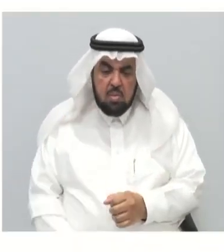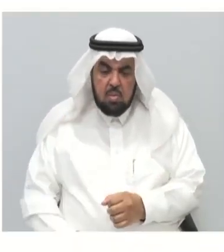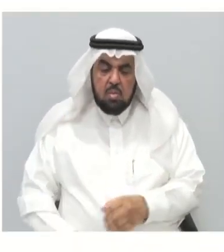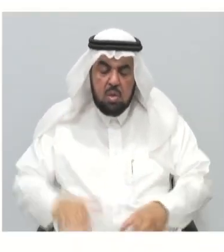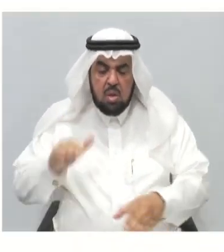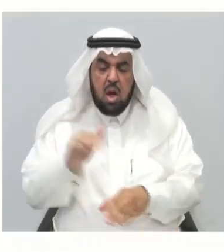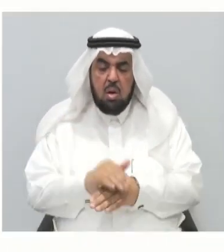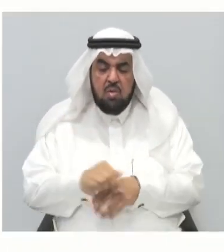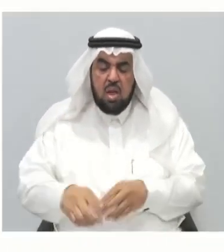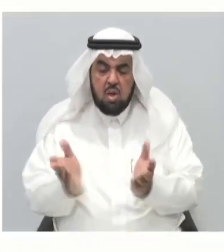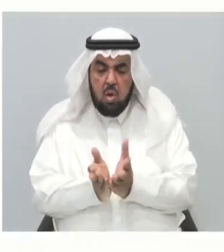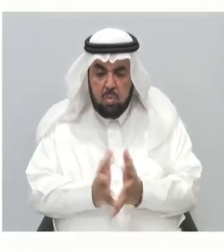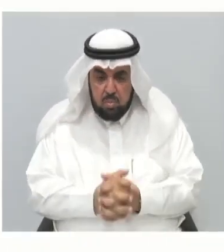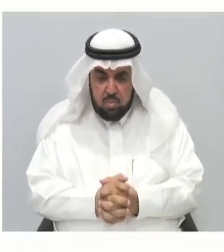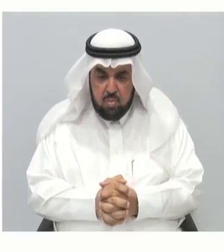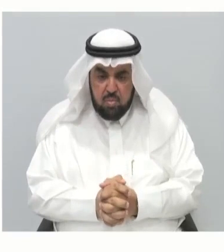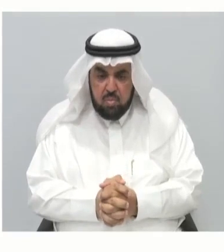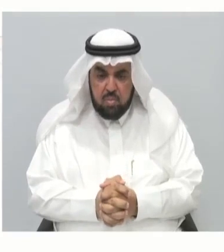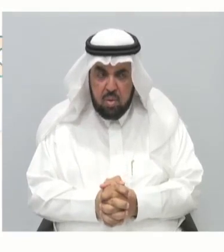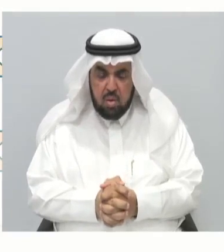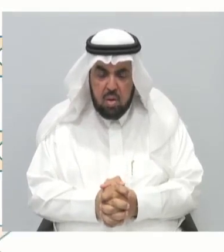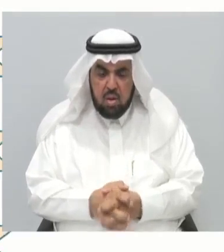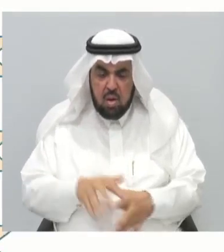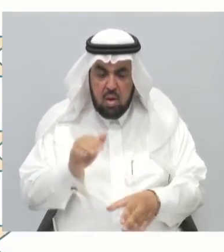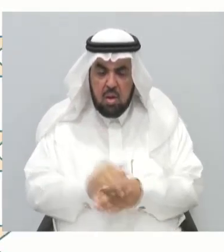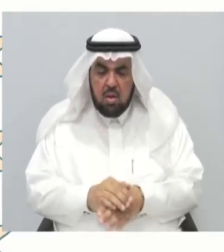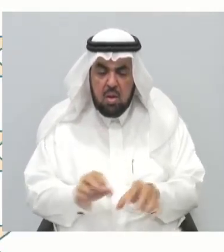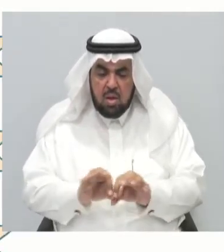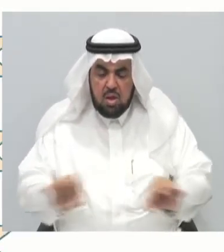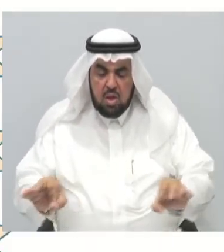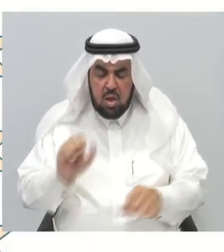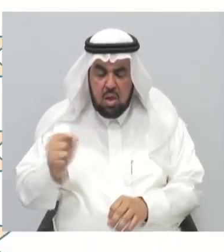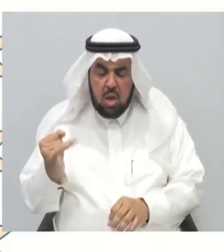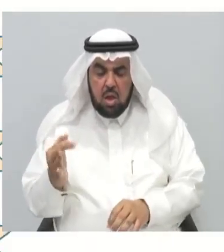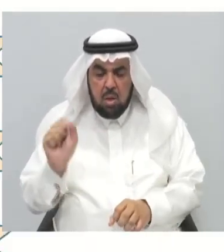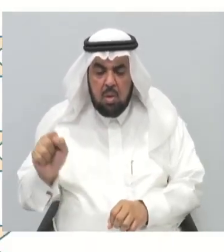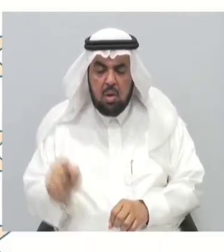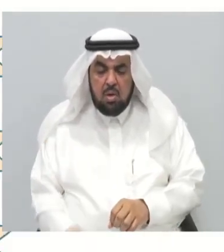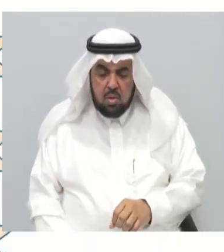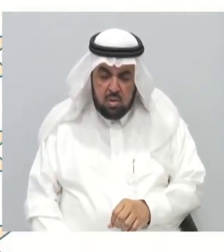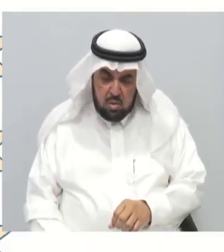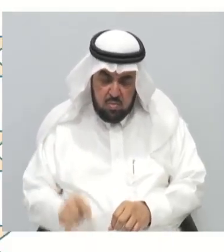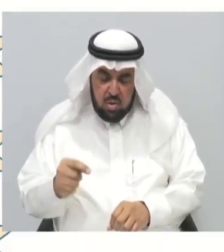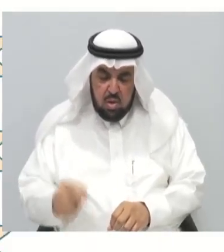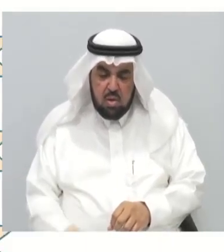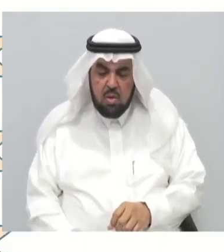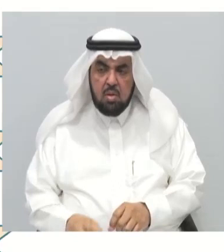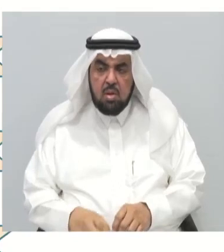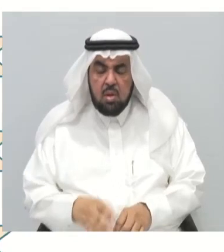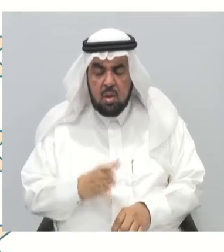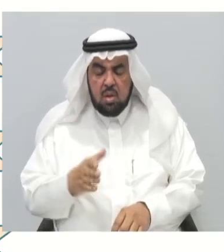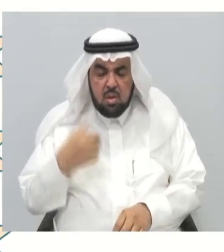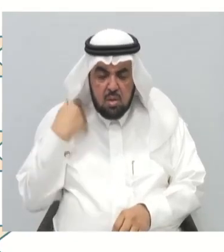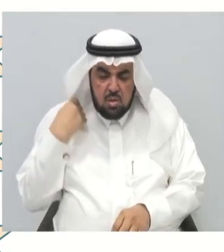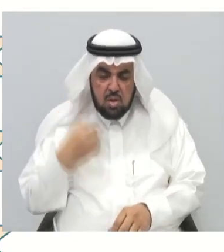ماذا تعلمنا في درسنا اليوم تعلمنا كيف نقوم بانشاء حساب خاص بنا وذلك من